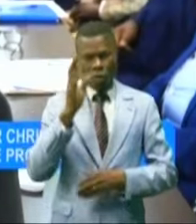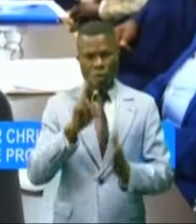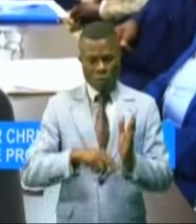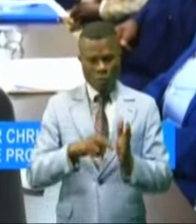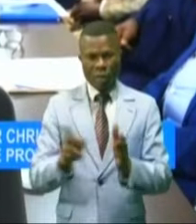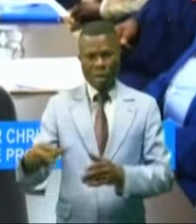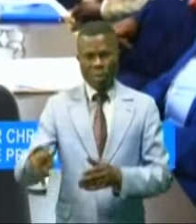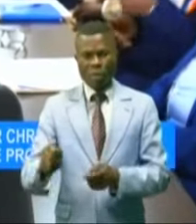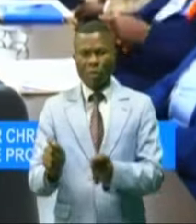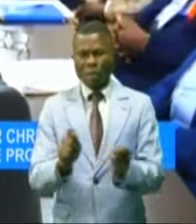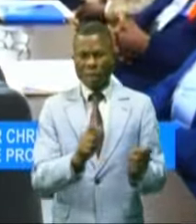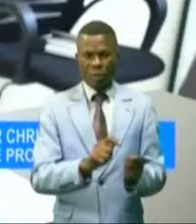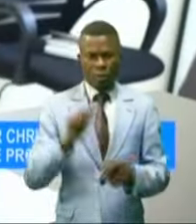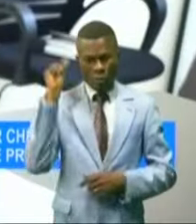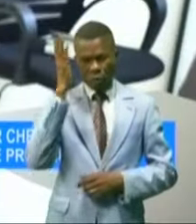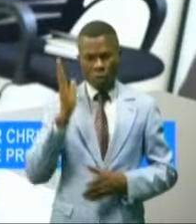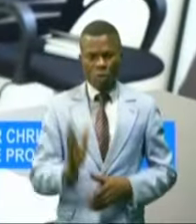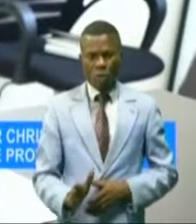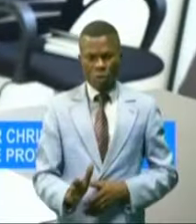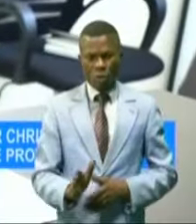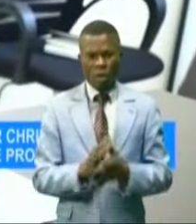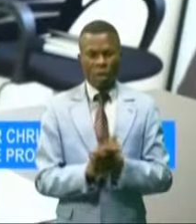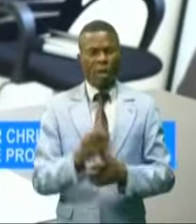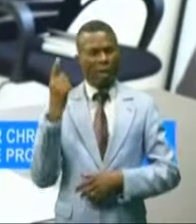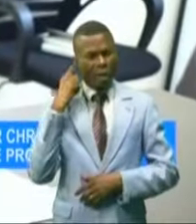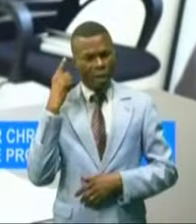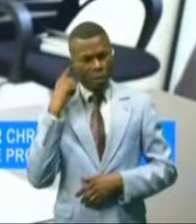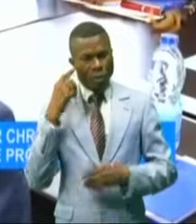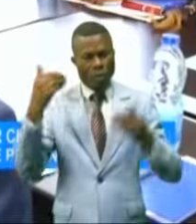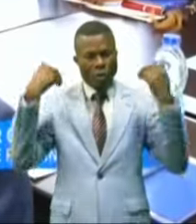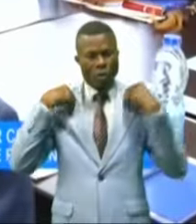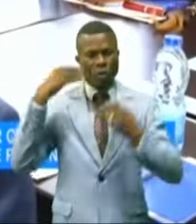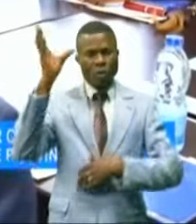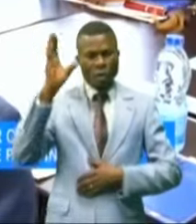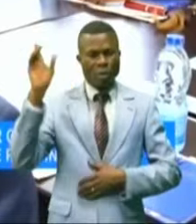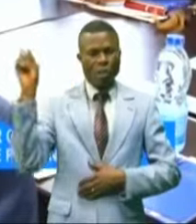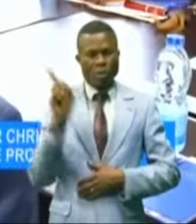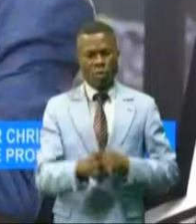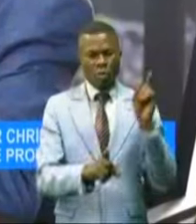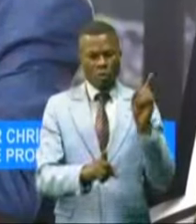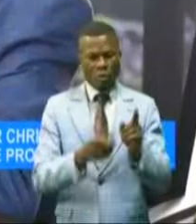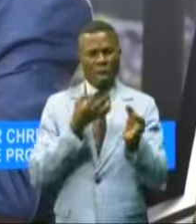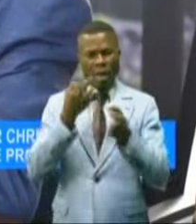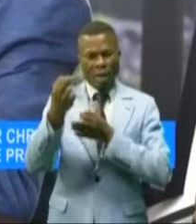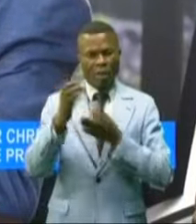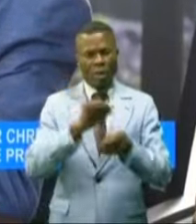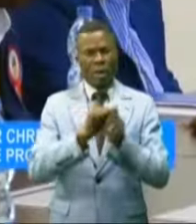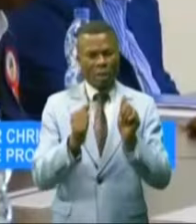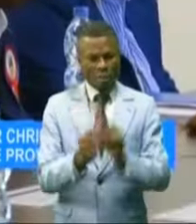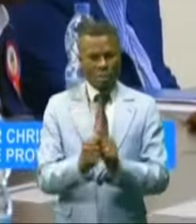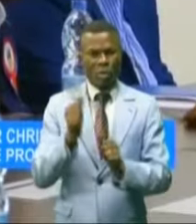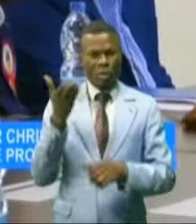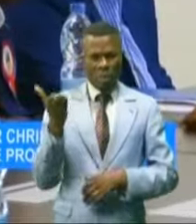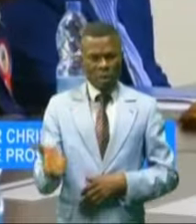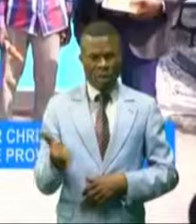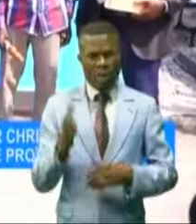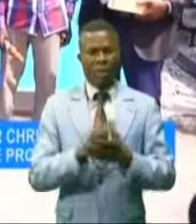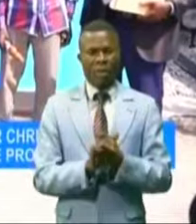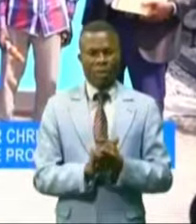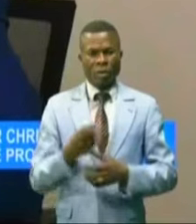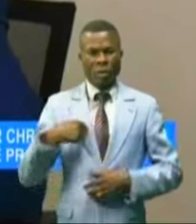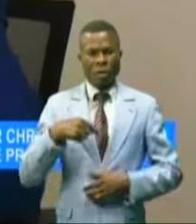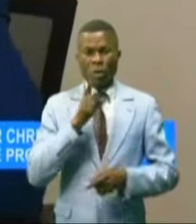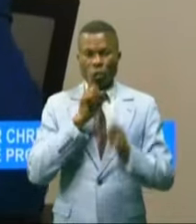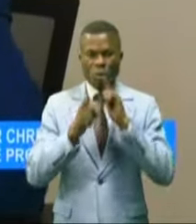Tanganyika. Le gouverneur a prêté oreille aux chefs coutumiers venus lui faire part de leur désidérata. Nous avons